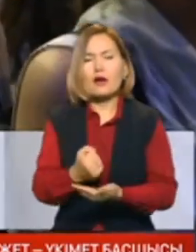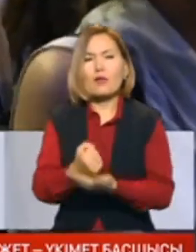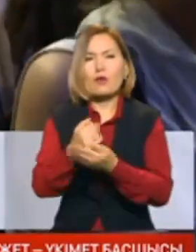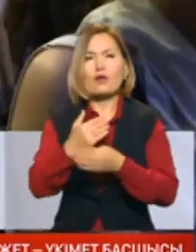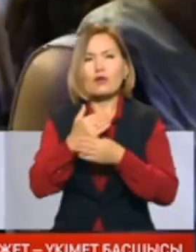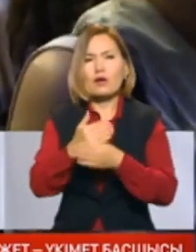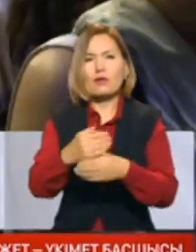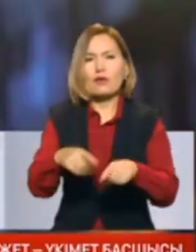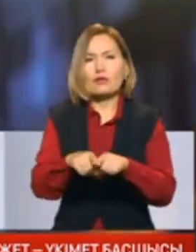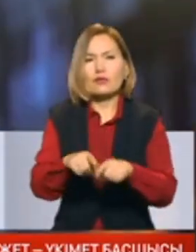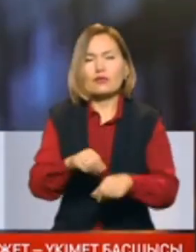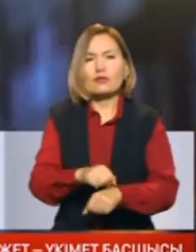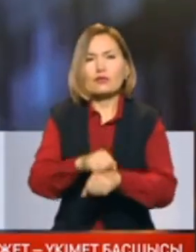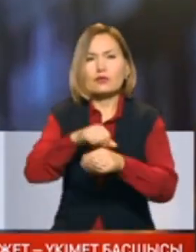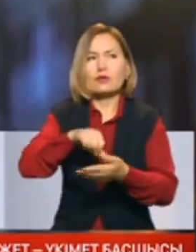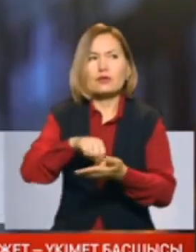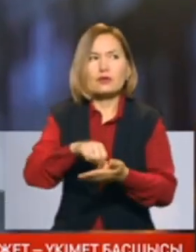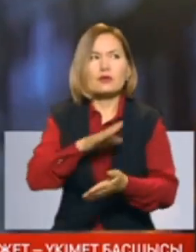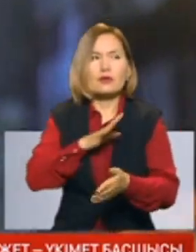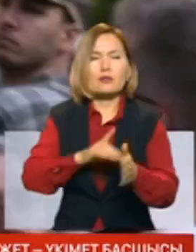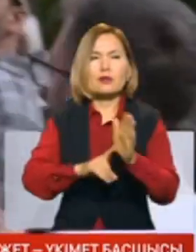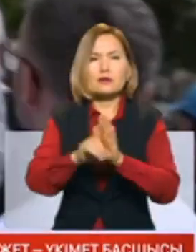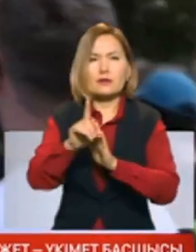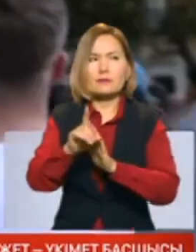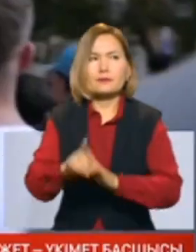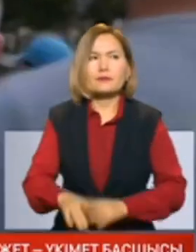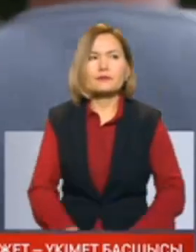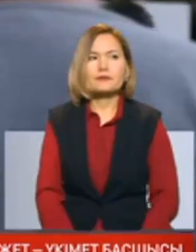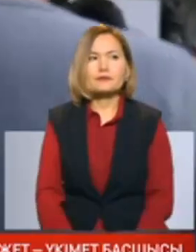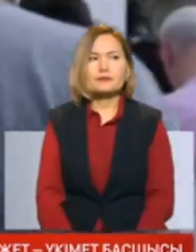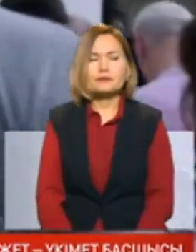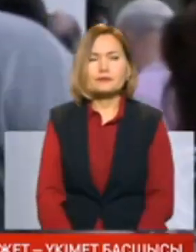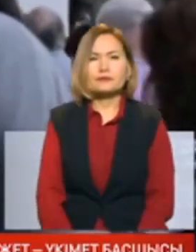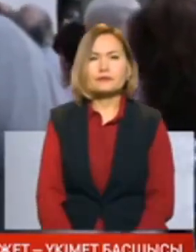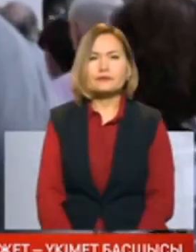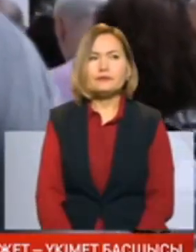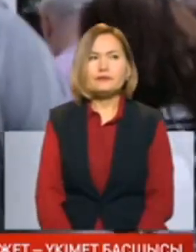шерулер өтіп жатыр. Арай Төлегенқызы, Аршын Ахмет, Қазақстан ұлттық телеарнасы.